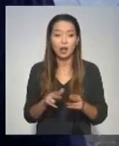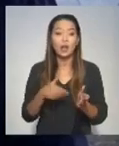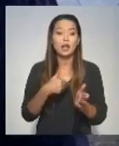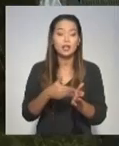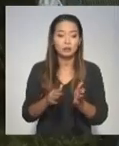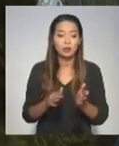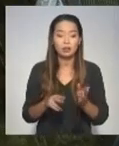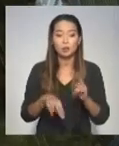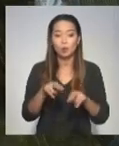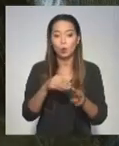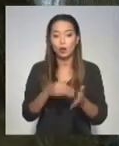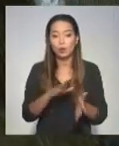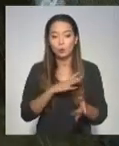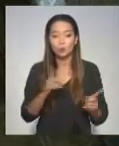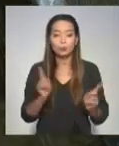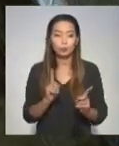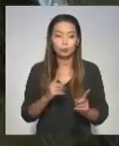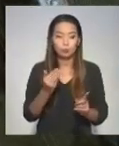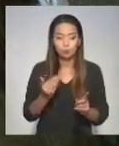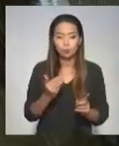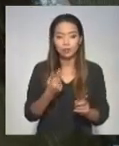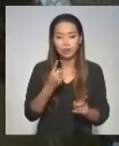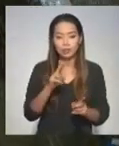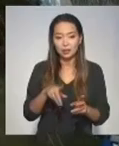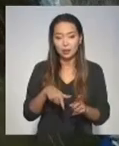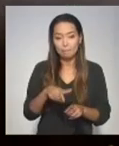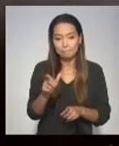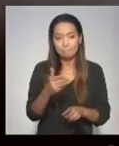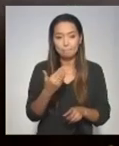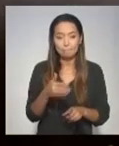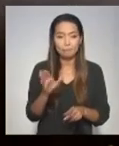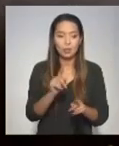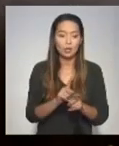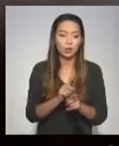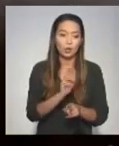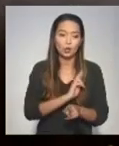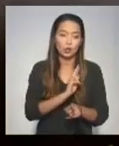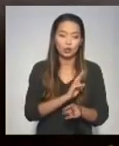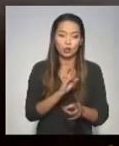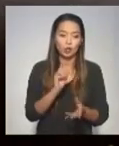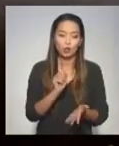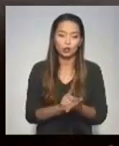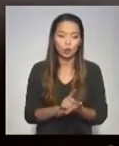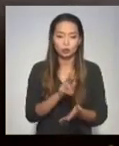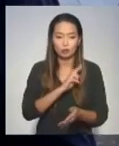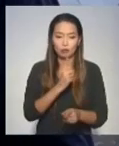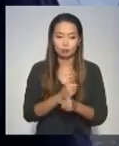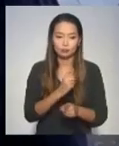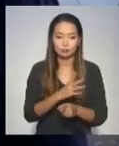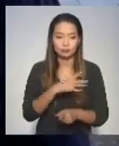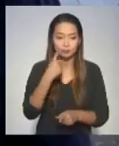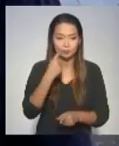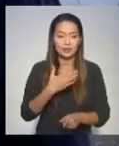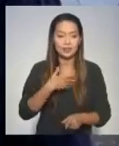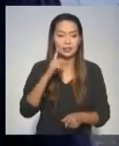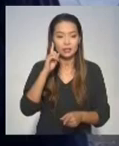в строительстве. А это значит, что в пределах 1 километра от участка земляные работы вообще не должны проводить, говорит аким. Нами